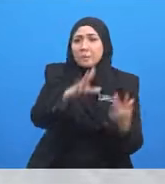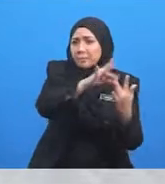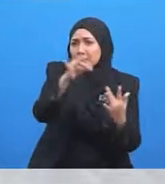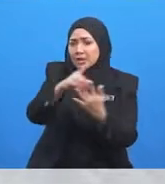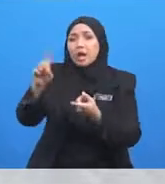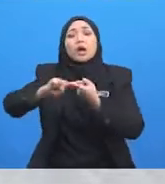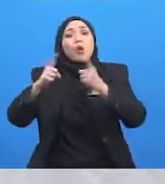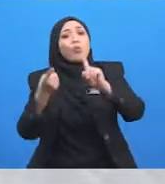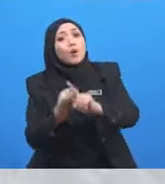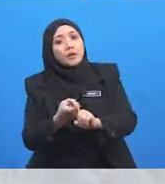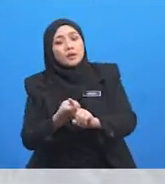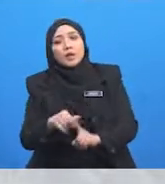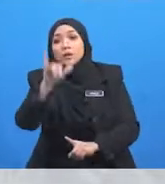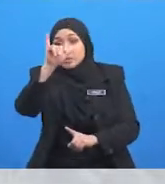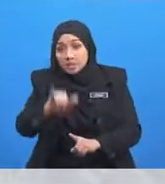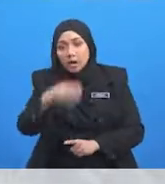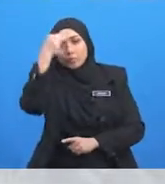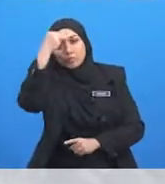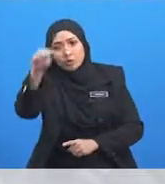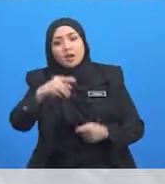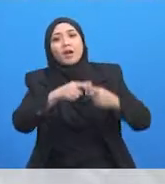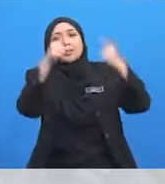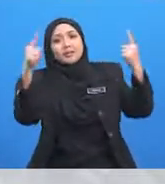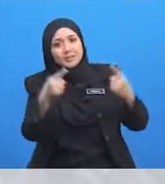Pilihlah kawan yang mulia hati.